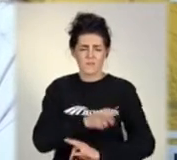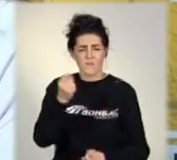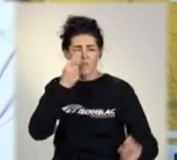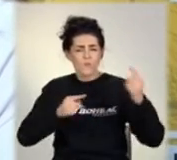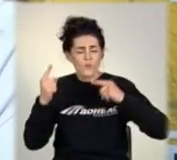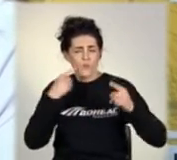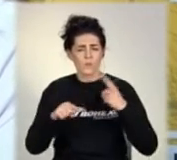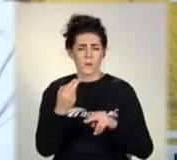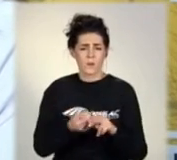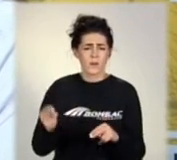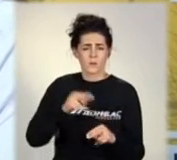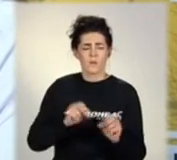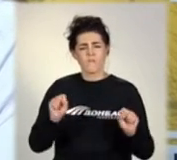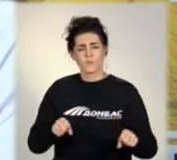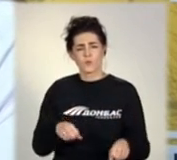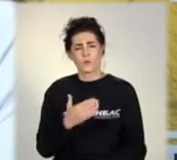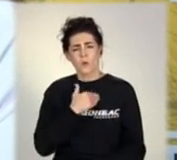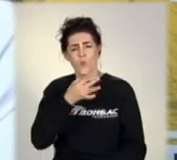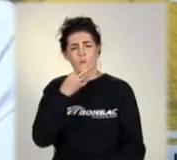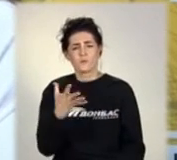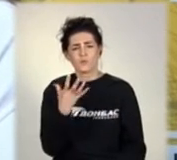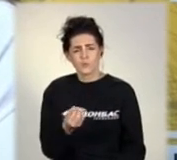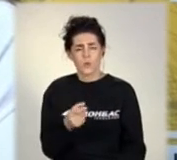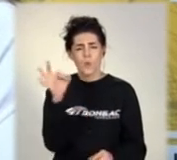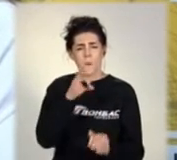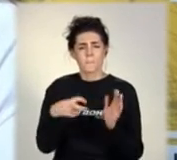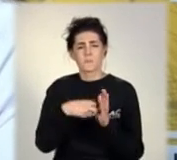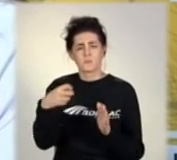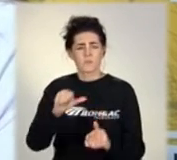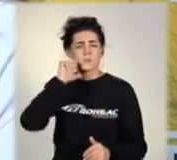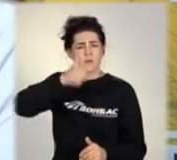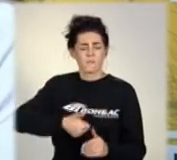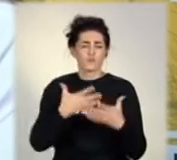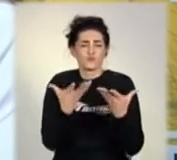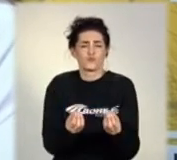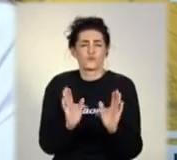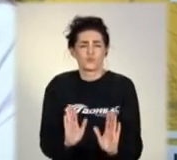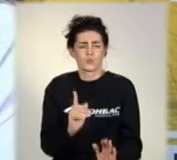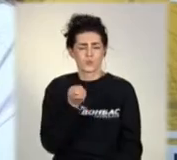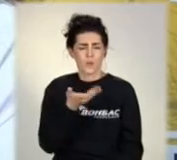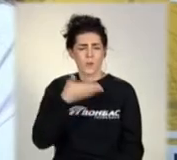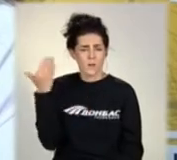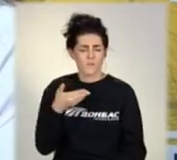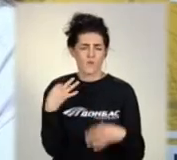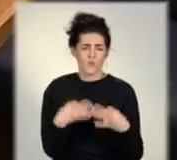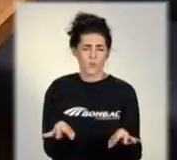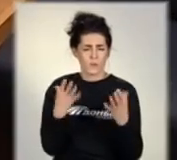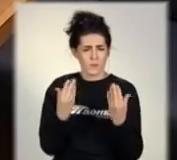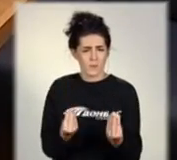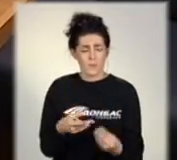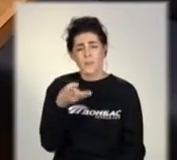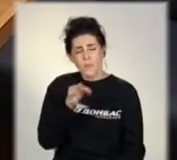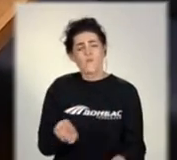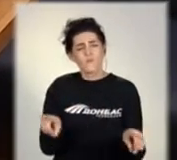да? Иллюзия того, что я сейчас там отвечу еще на 4 письма, и завтра у меня будет более свободный день.